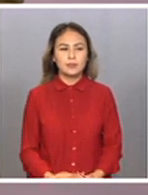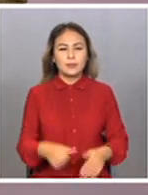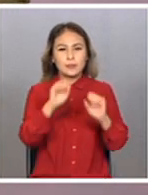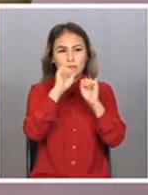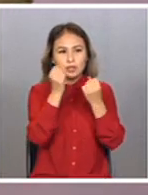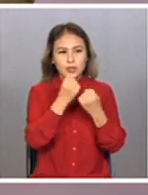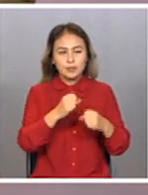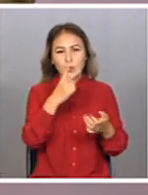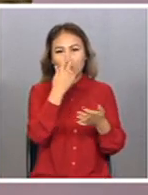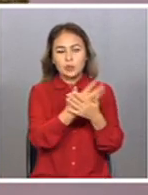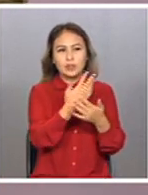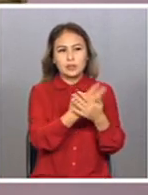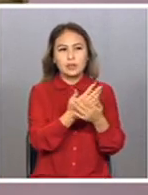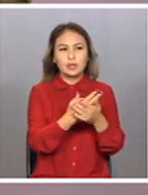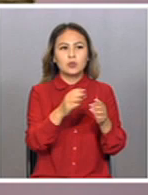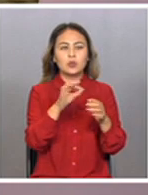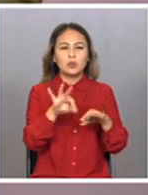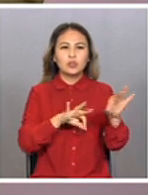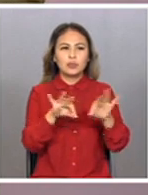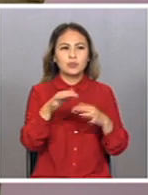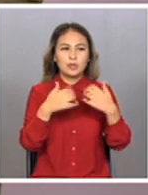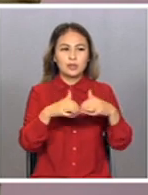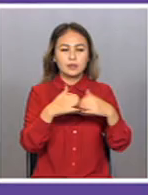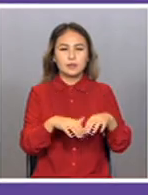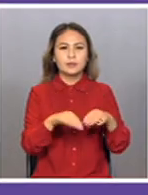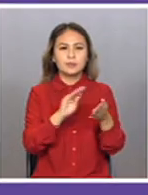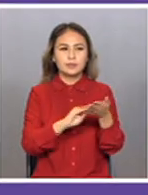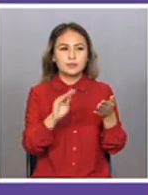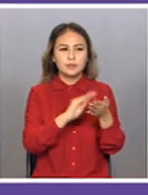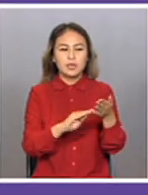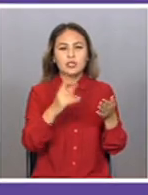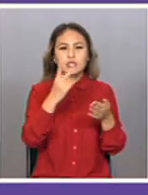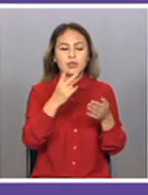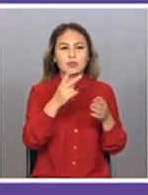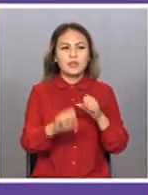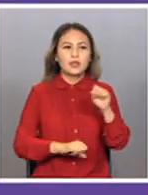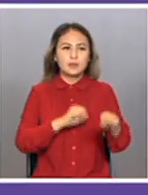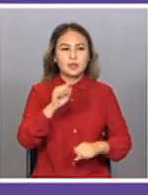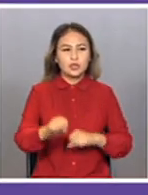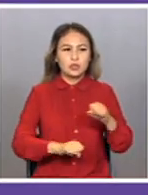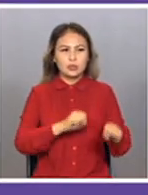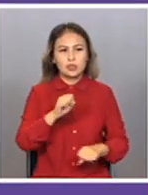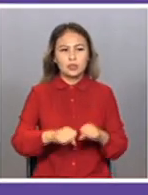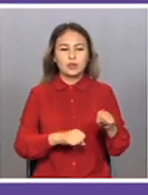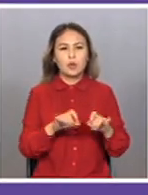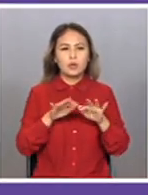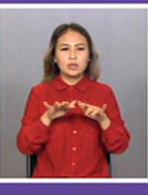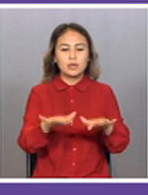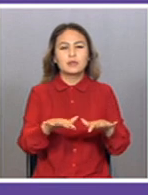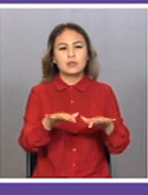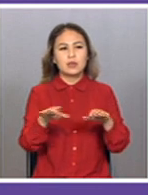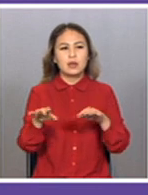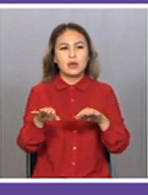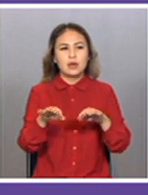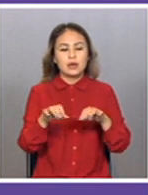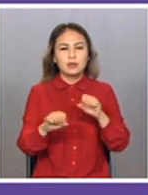Жылдамдықты көрсетілген өлшем бірлігіне өрнектейміз. Велосипедшінің қозғалыс жылдамдығы